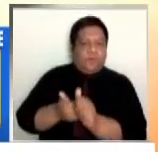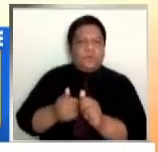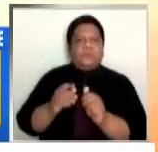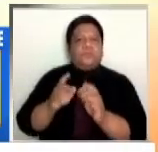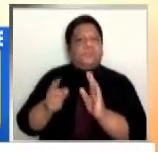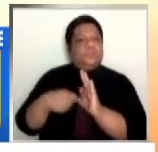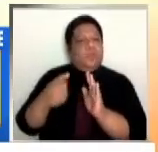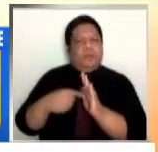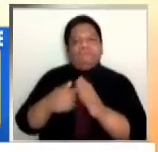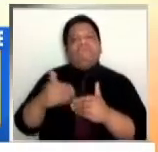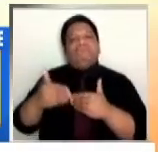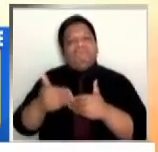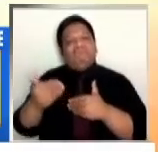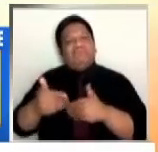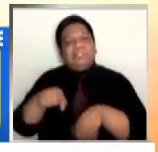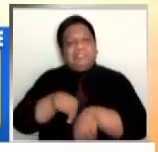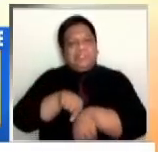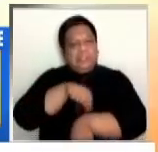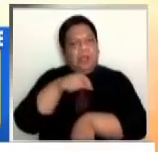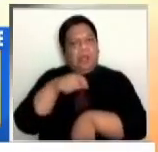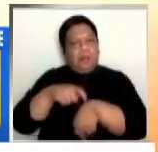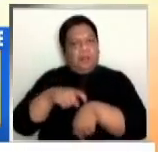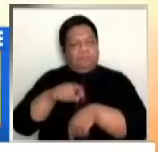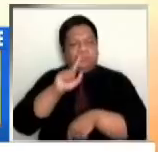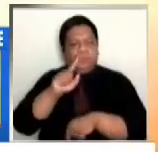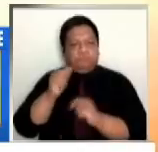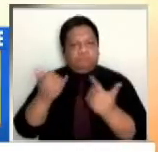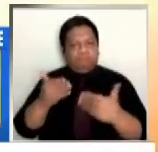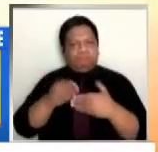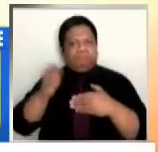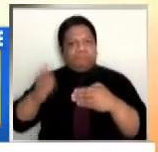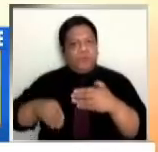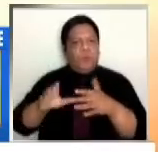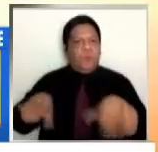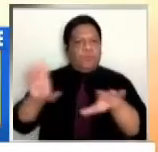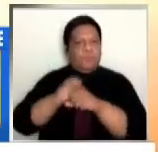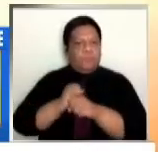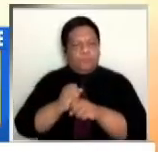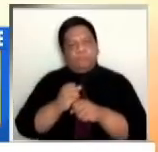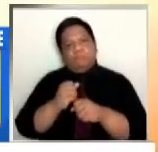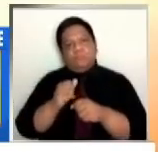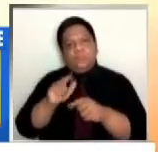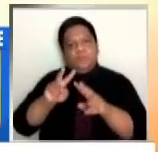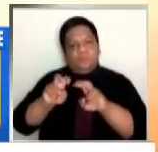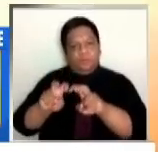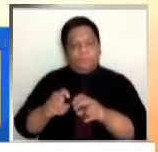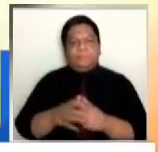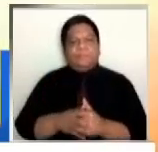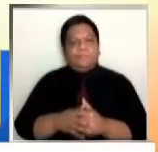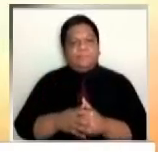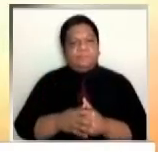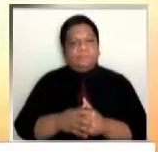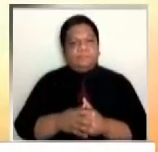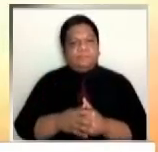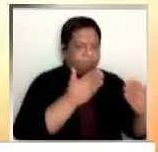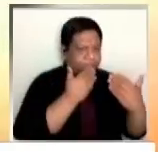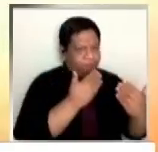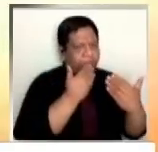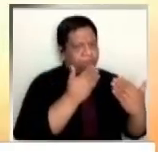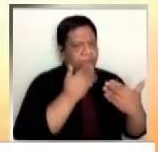time to finish or to complete an investigation. All right, maraming salamat po sa mga very useful